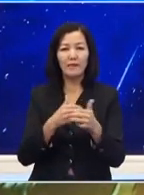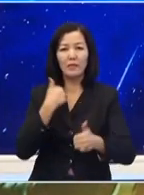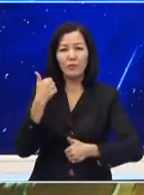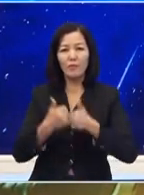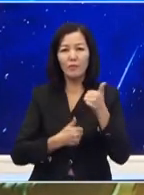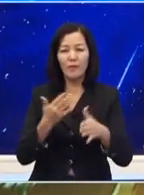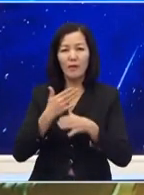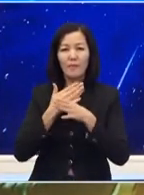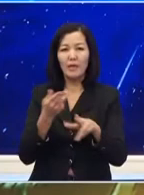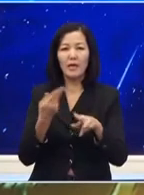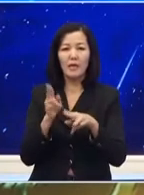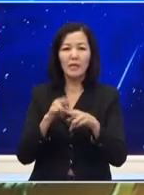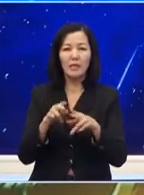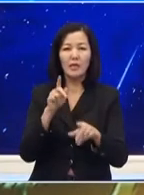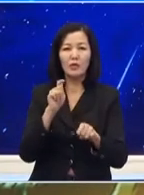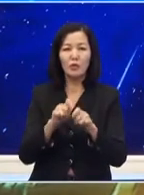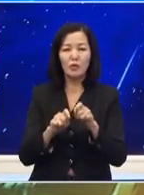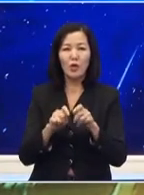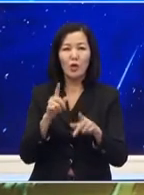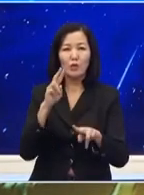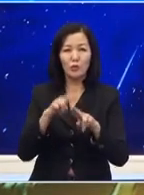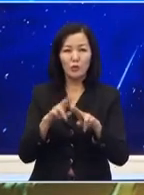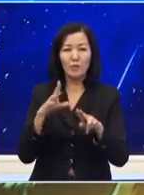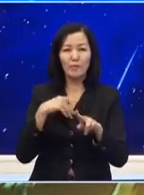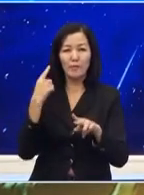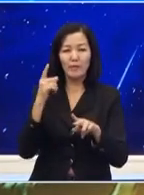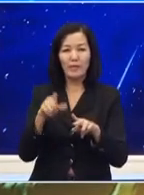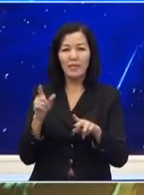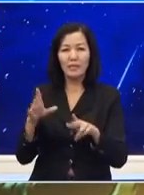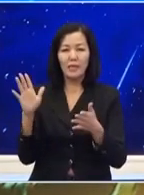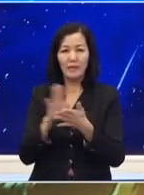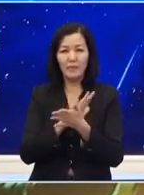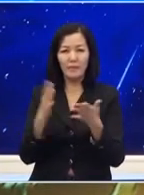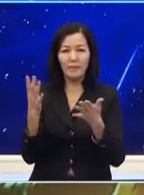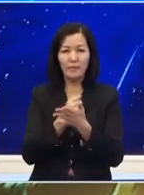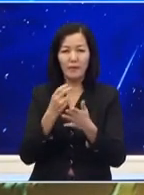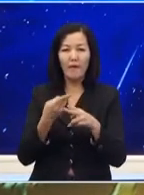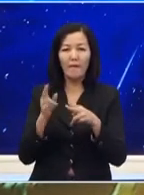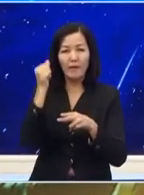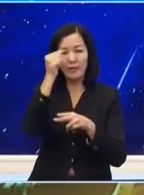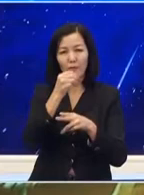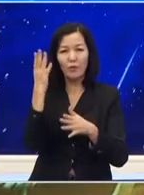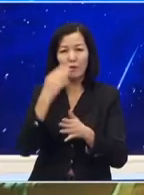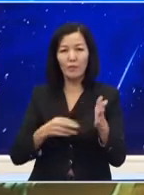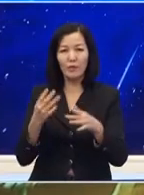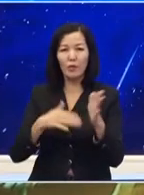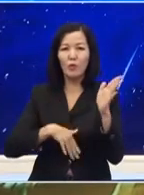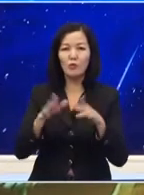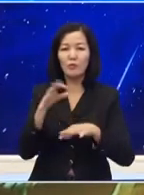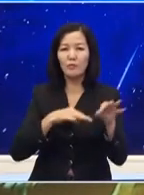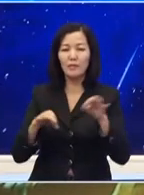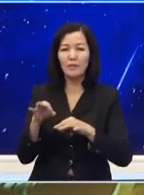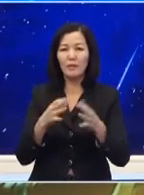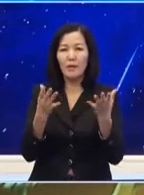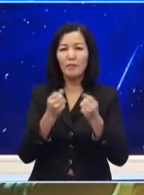благодаря которому ранее судимые лица становятся обладателями гранта. В этом году в Алматинской области два лучших